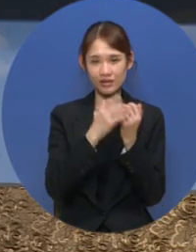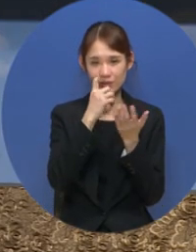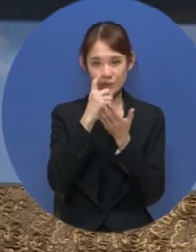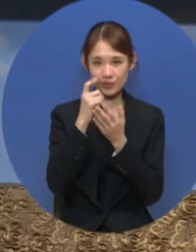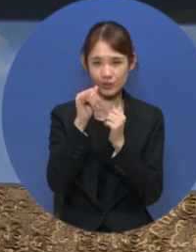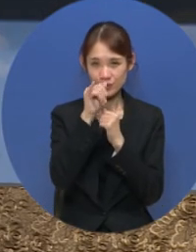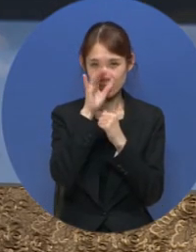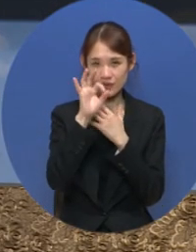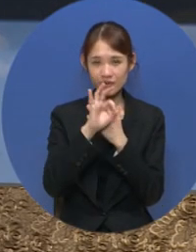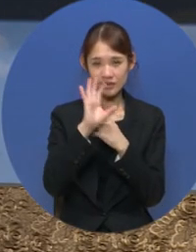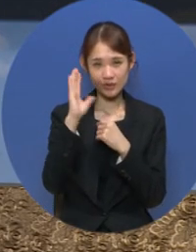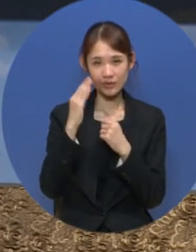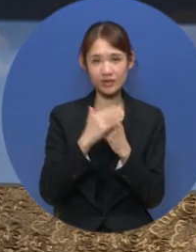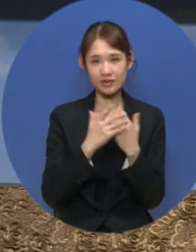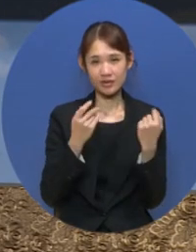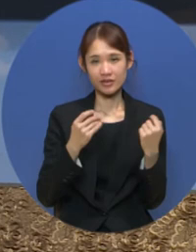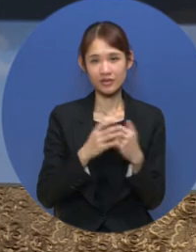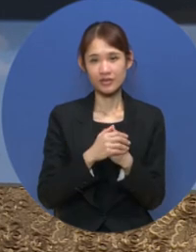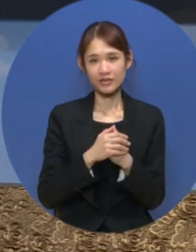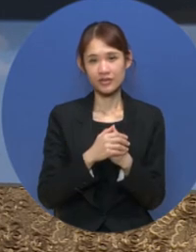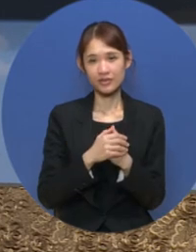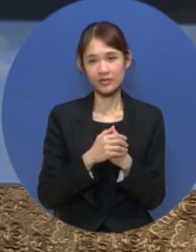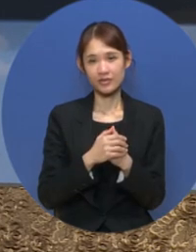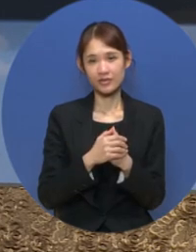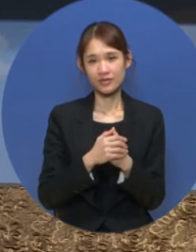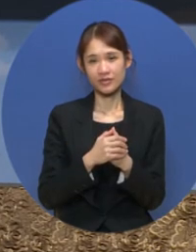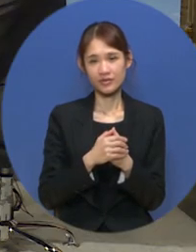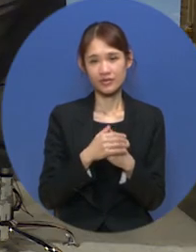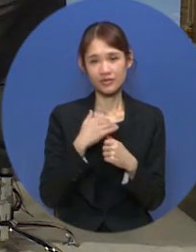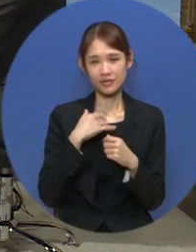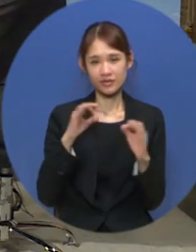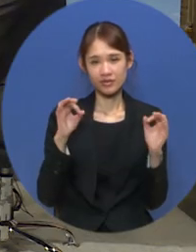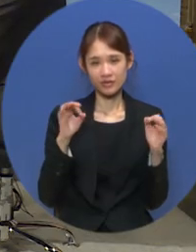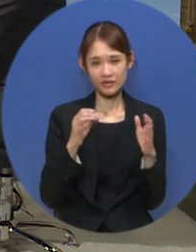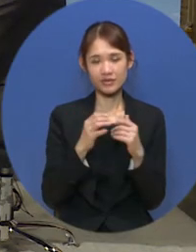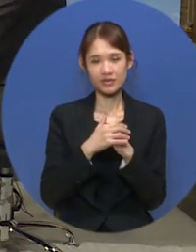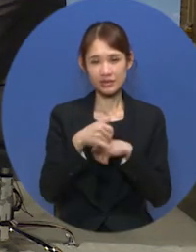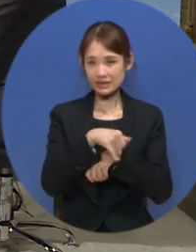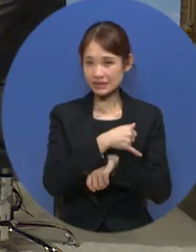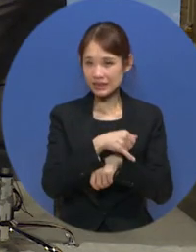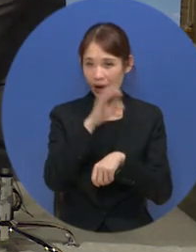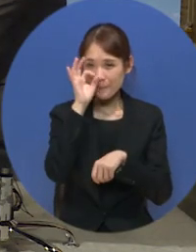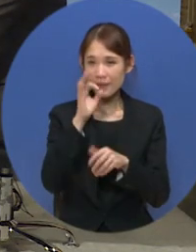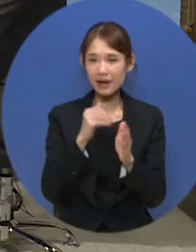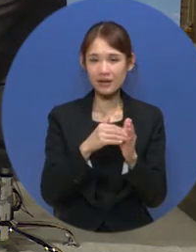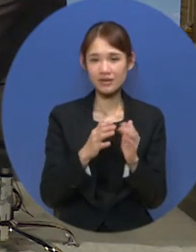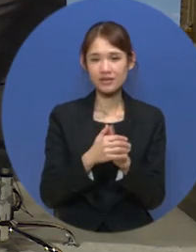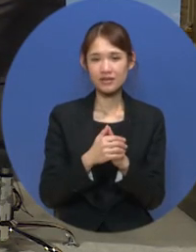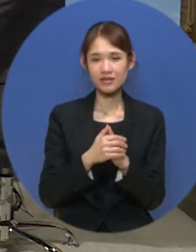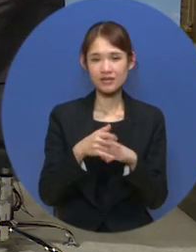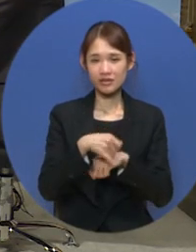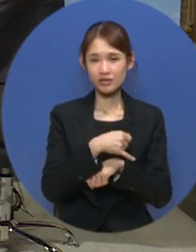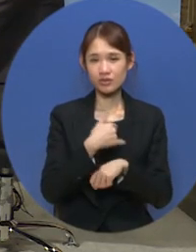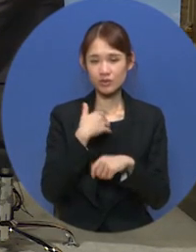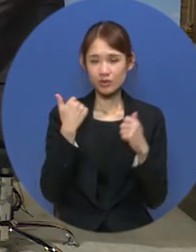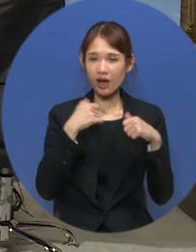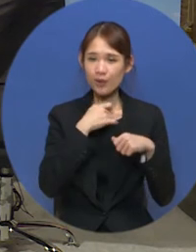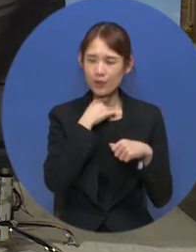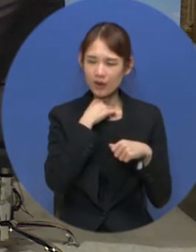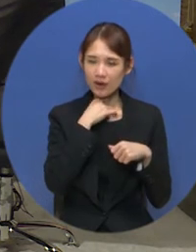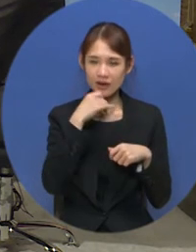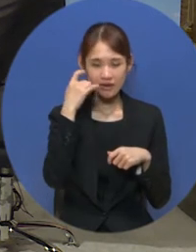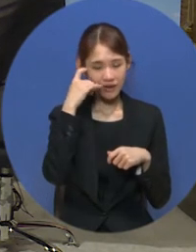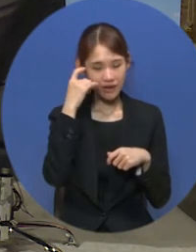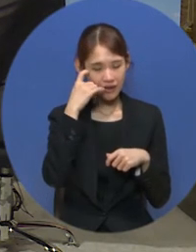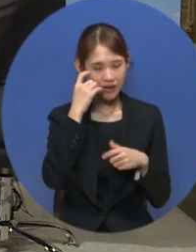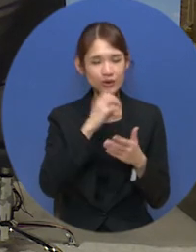있어서 하보 보시면은 나실 네. 그리고 이제 제가 잠깐 그 디자인들을 봤었는데 디자인이 저도 입고 싶다고 생각이